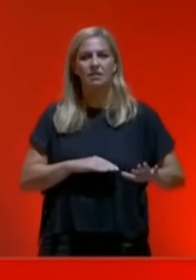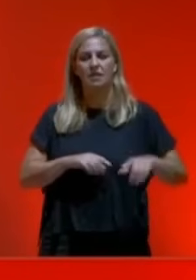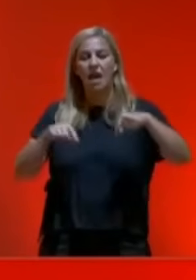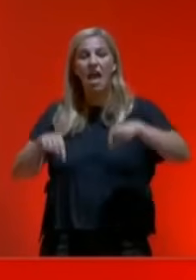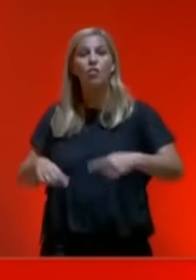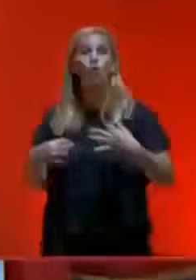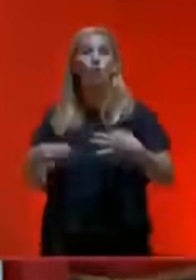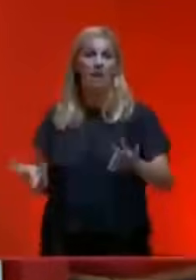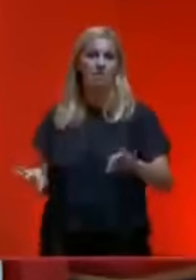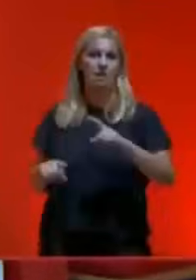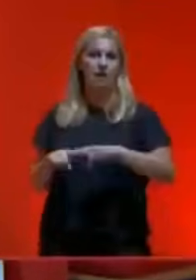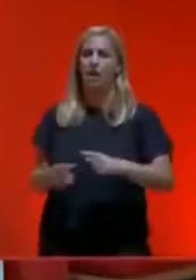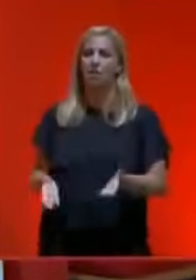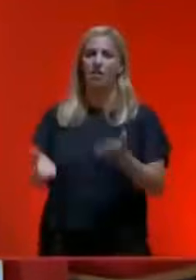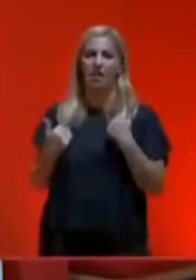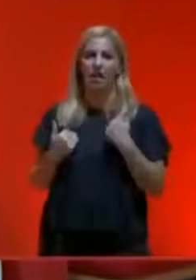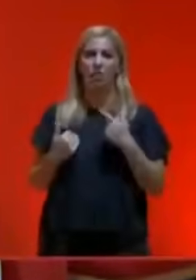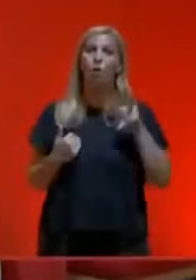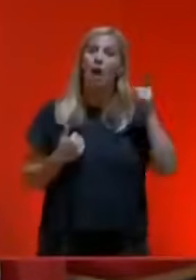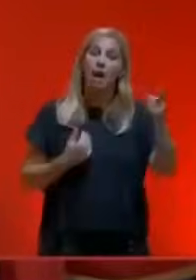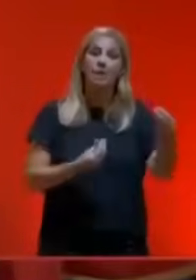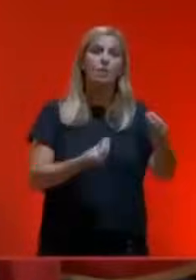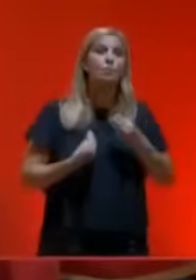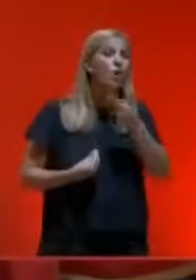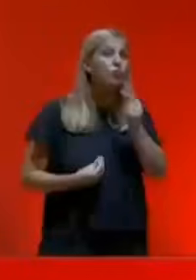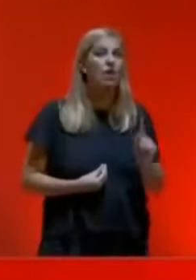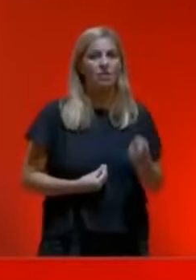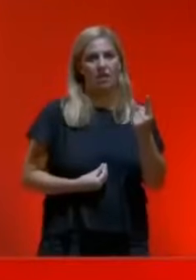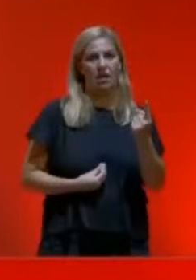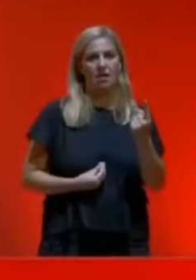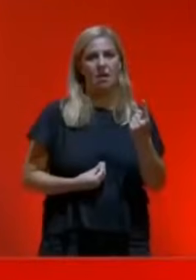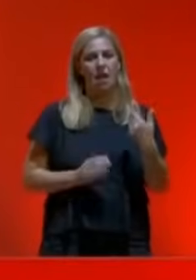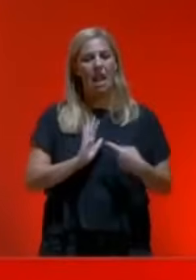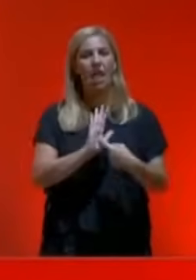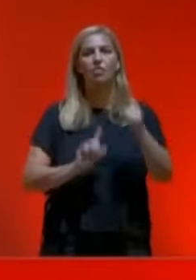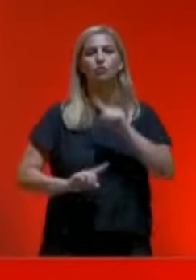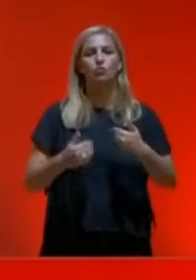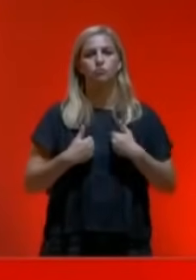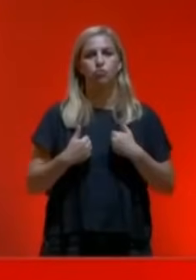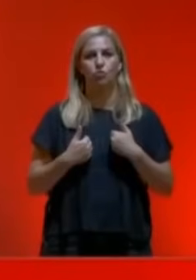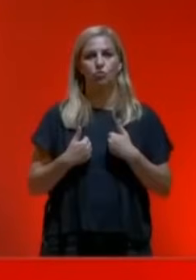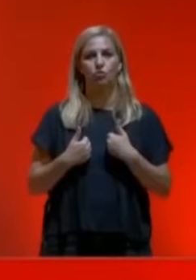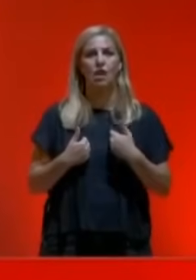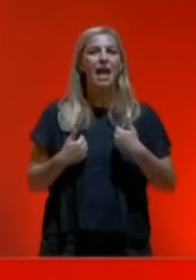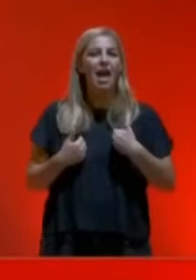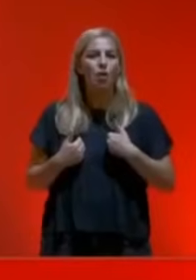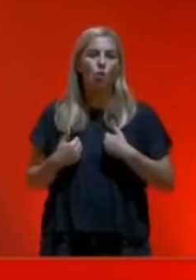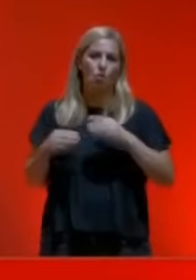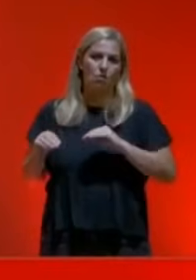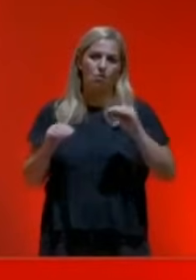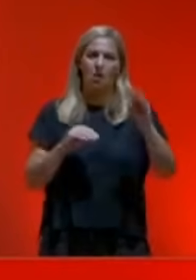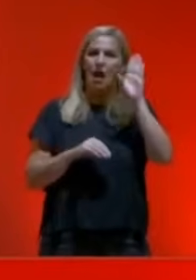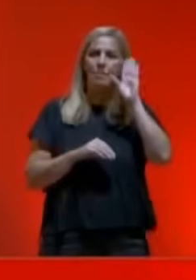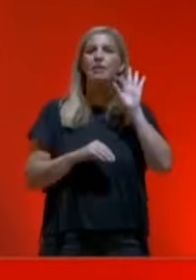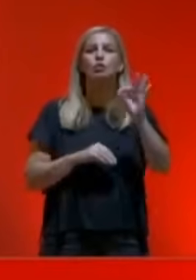Είχα ένα πάτημα με ευκαιρίες να αποδείξω τον εαυτό μου. Ήμουν ακαδημαϊκός μετανάστης και μου έδωσε